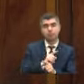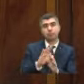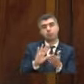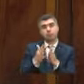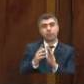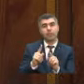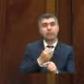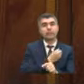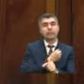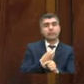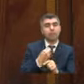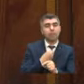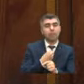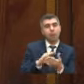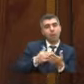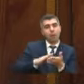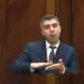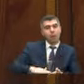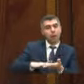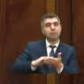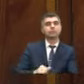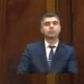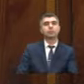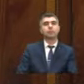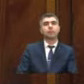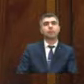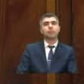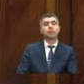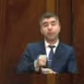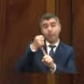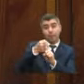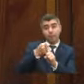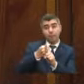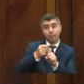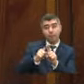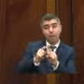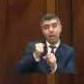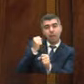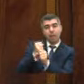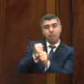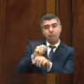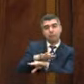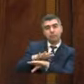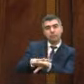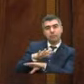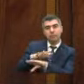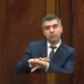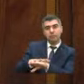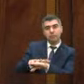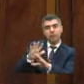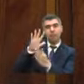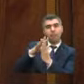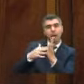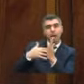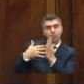بالمنظومة الصحية نحو خدمات جيدة. تنزيل المخطط الوطني للتشغيل على المستوى الجهوي وإصلاح برامج إنعاش